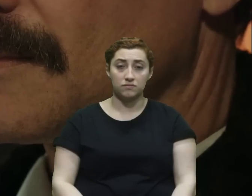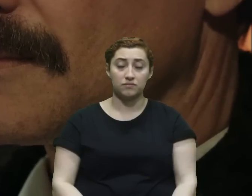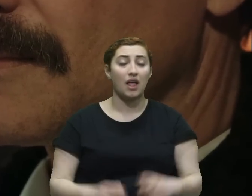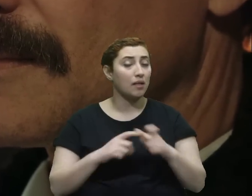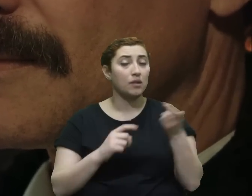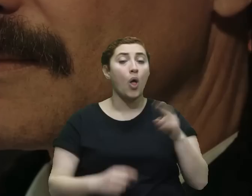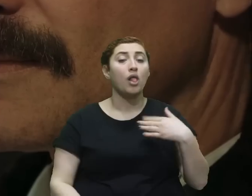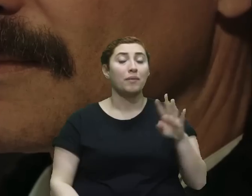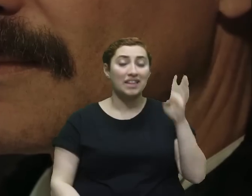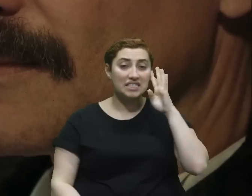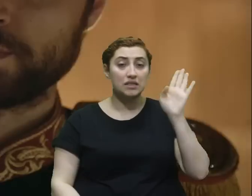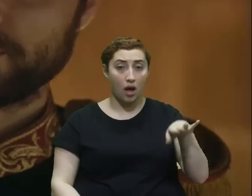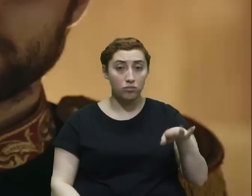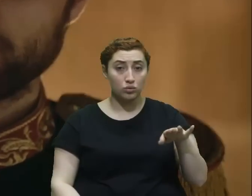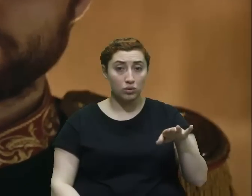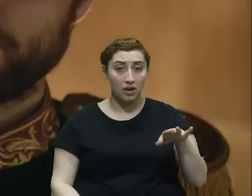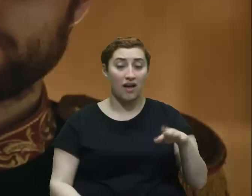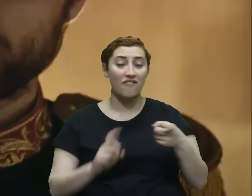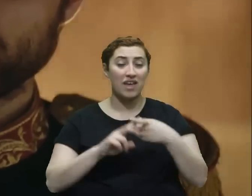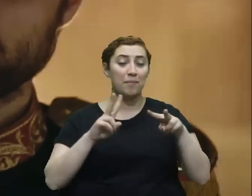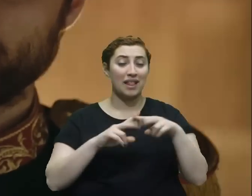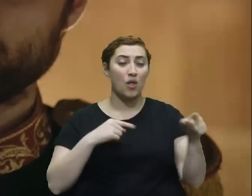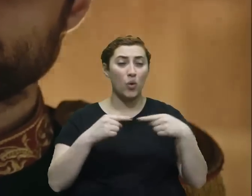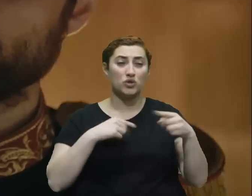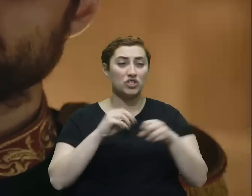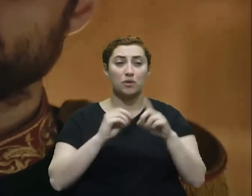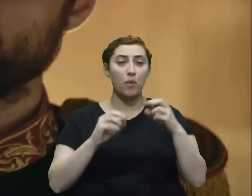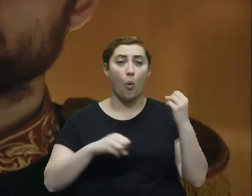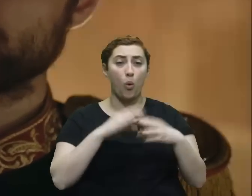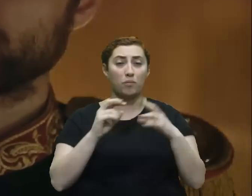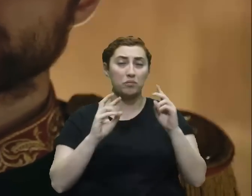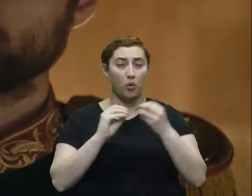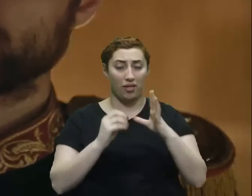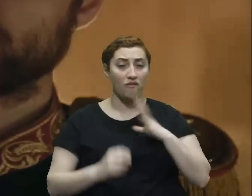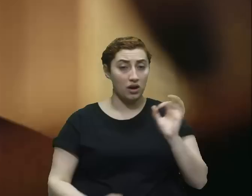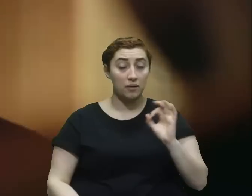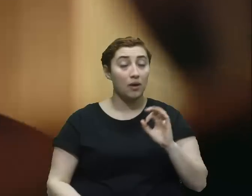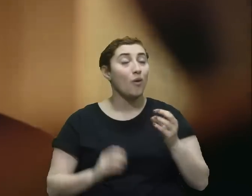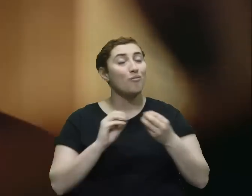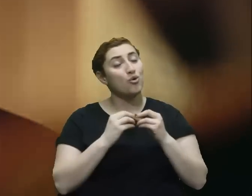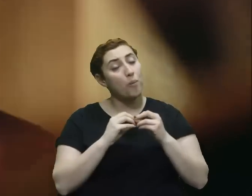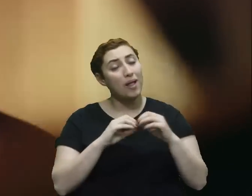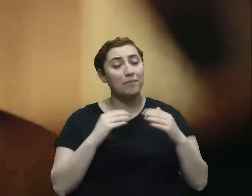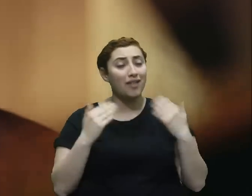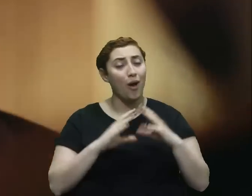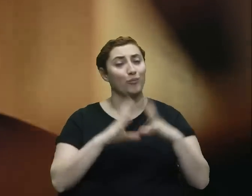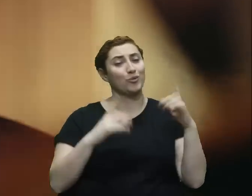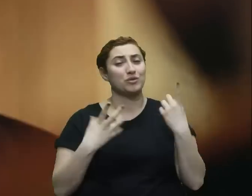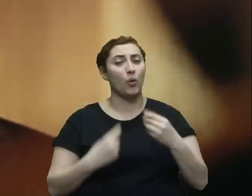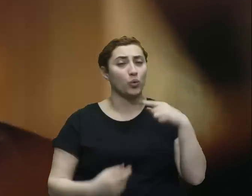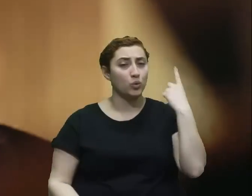Edmund ölmedi. İstanbul'da ve Miloş'la aralarında bir husumet var, öyle mi? Husumetin ötesine geçtiklerini